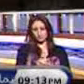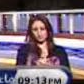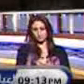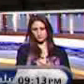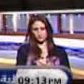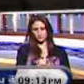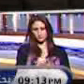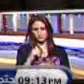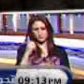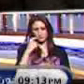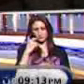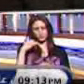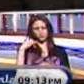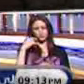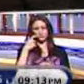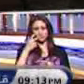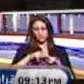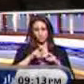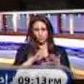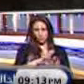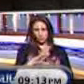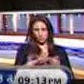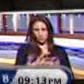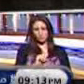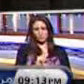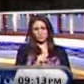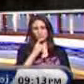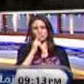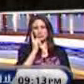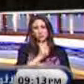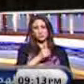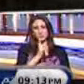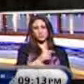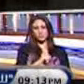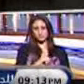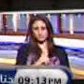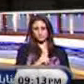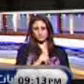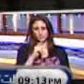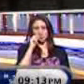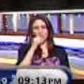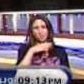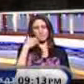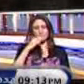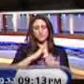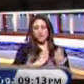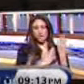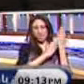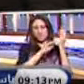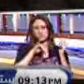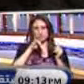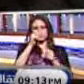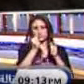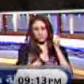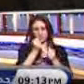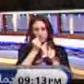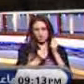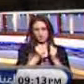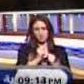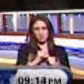معانا شكوى من الاستاذه نجلاء رأفت زوجة الشهيد الطيار ايهاب نبيل. ده